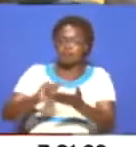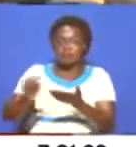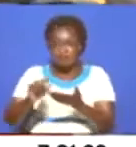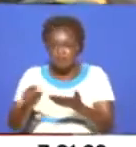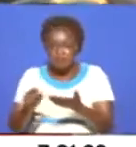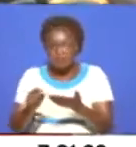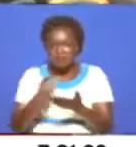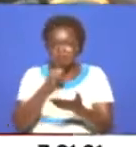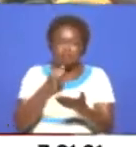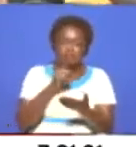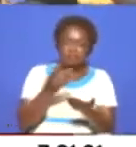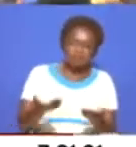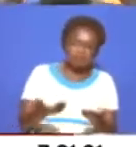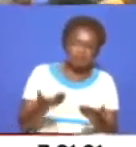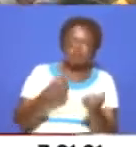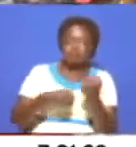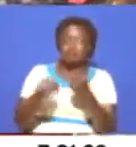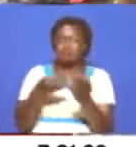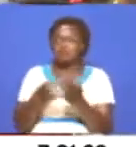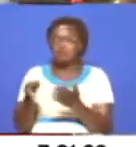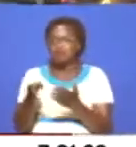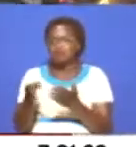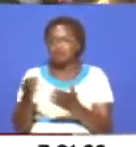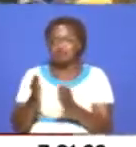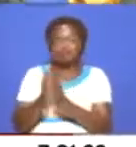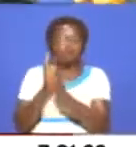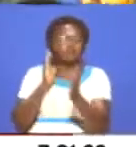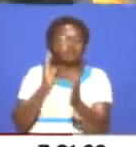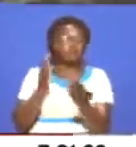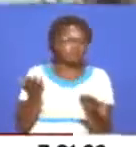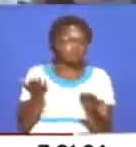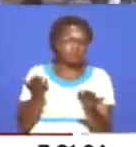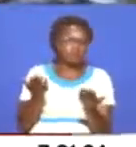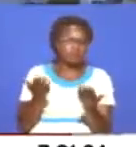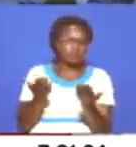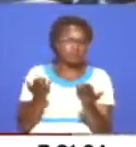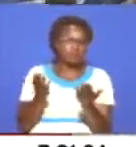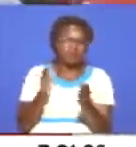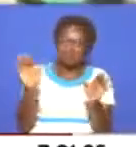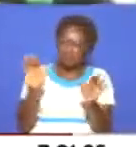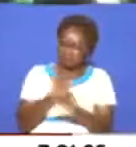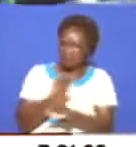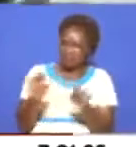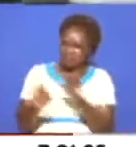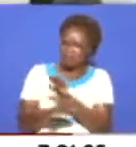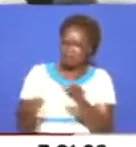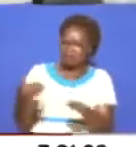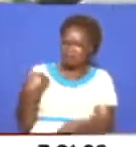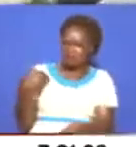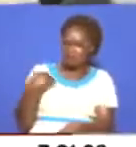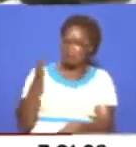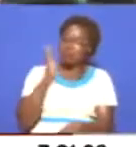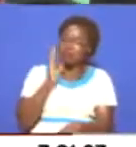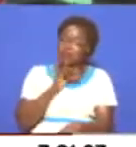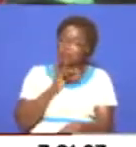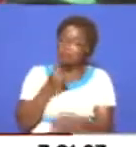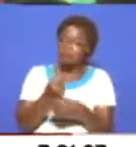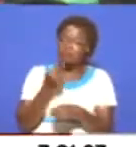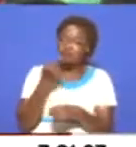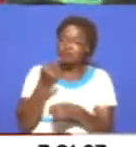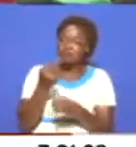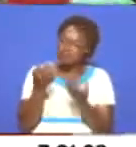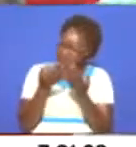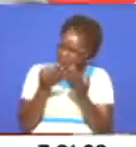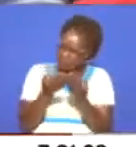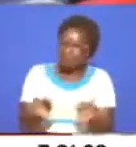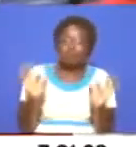lunch, sijui leta activity, nunua basi, nini. Hizi vitu zote zinasumbua wazazi. Tutahakikisha elimu ni ya bure